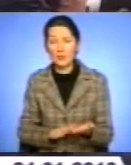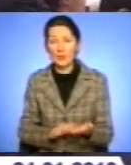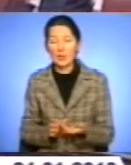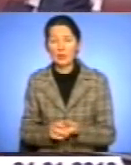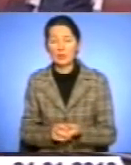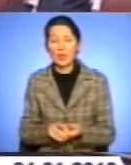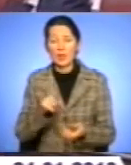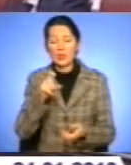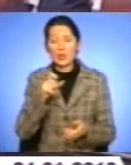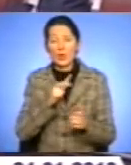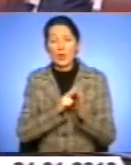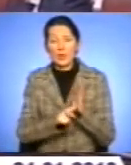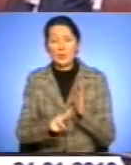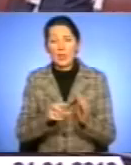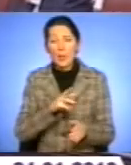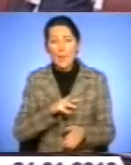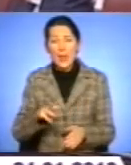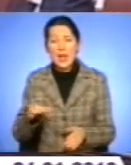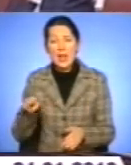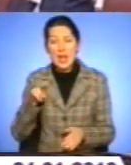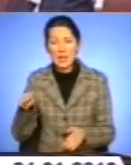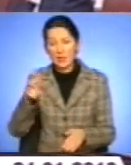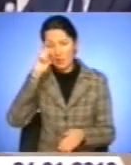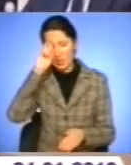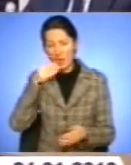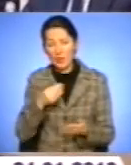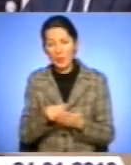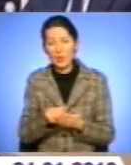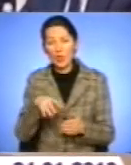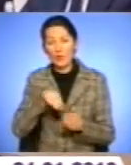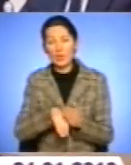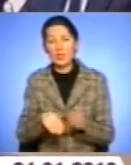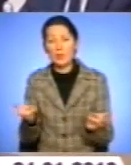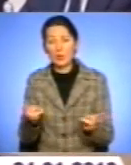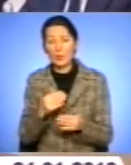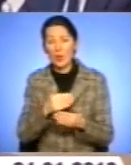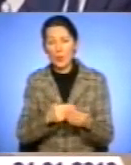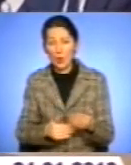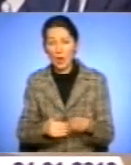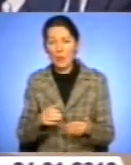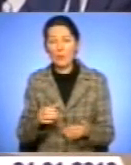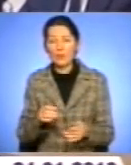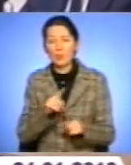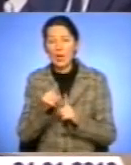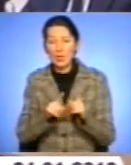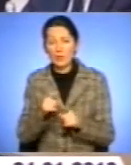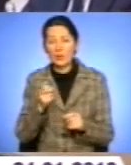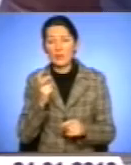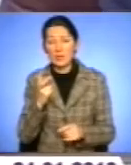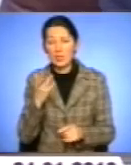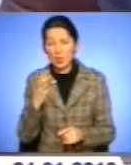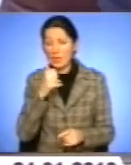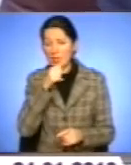2013-2014 роки. Головне – відновити зростання економіки, що уповільнилось у 2012-му. Про що ще йшлося на засіданні